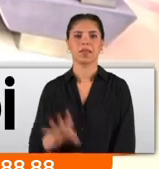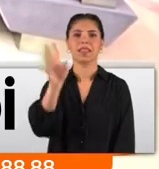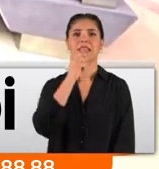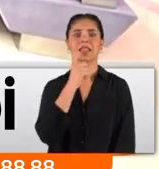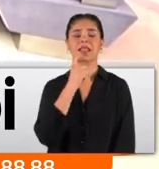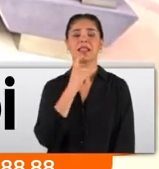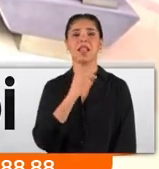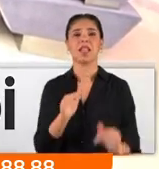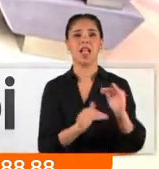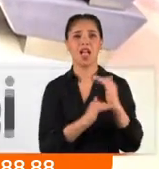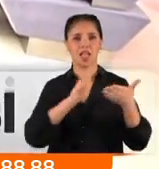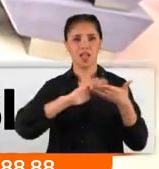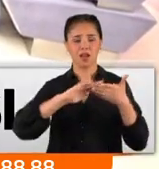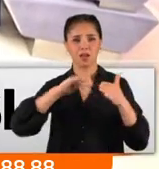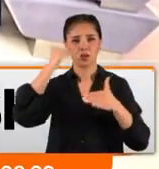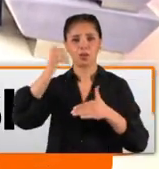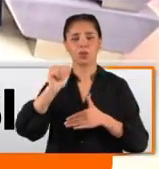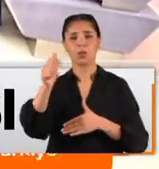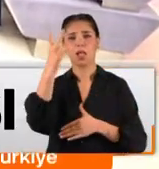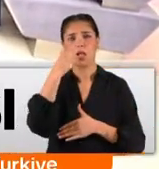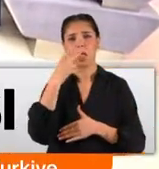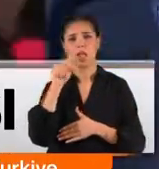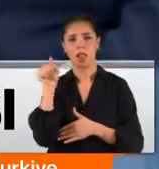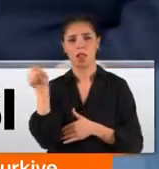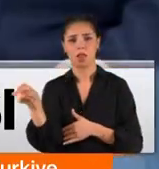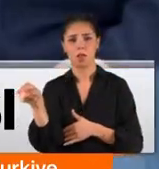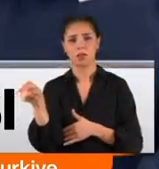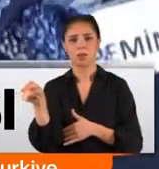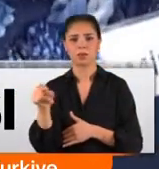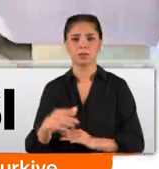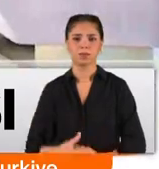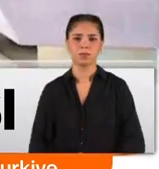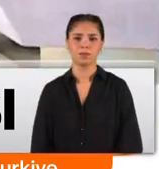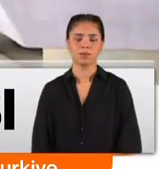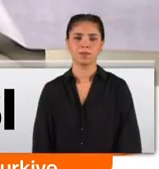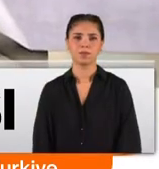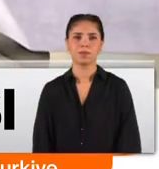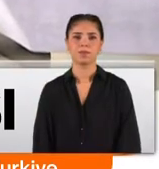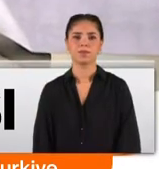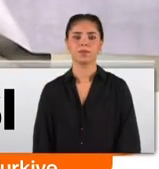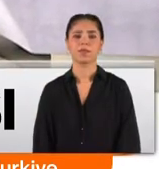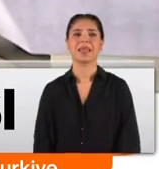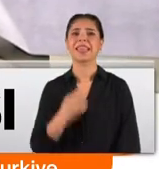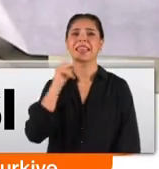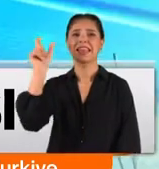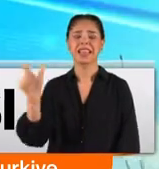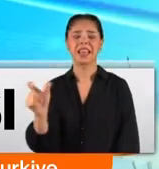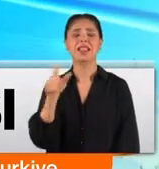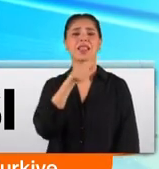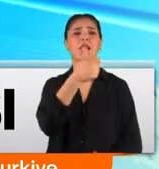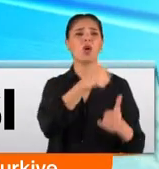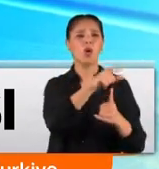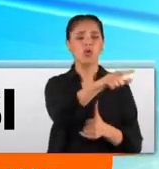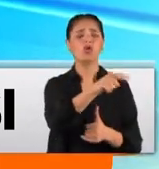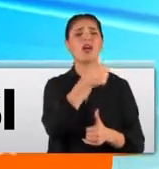yıllık hayat arkadaşının ardından günlerce gözyaşı döktü. Beni bırak. Bırakmıyor. Defalarca geri dön çağrısı yaptı. Ben